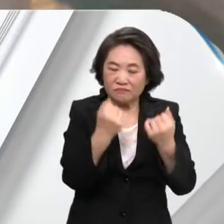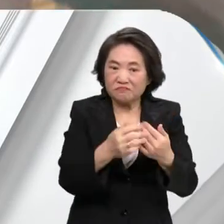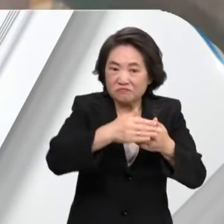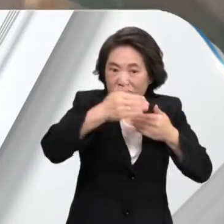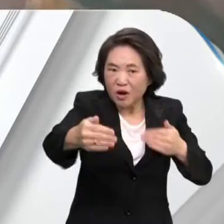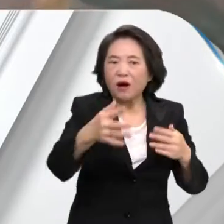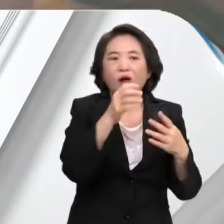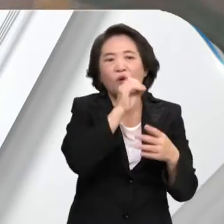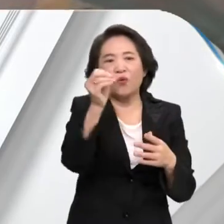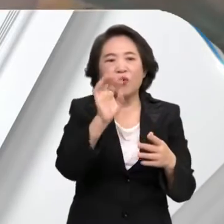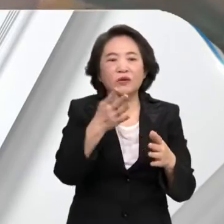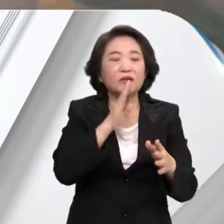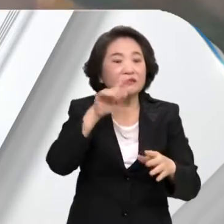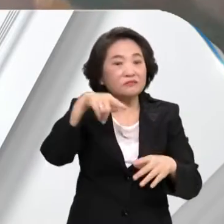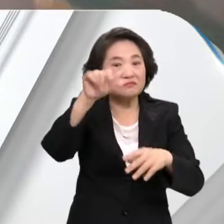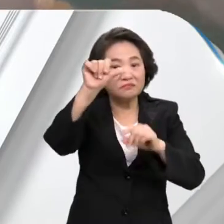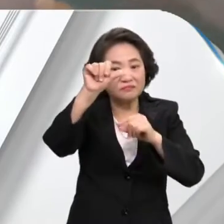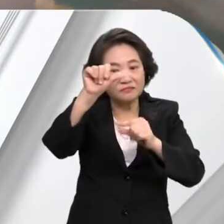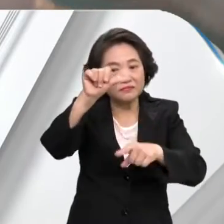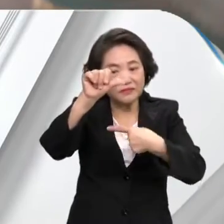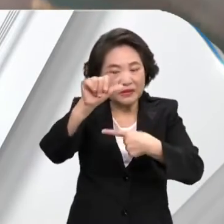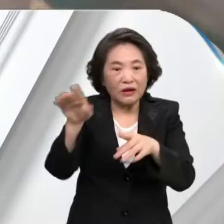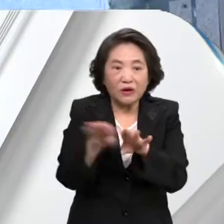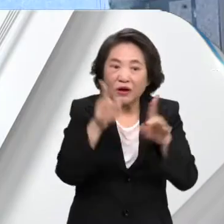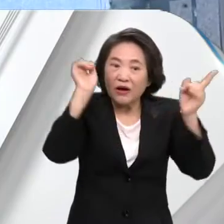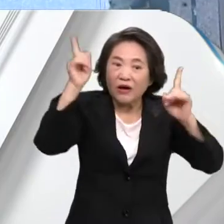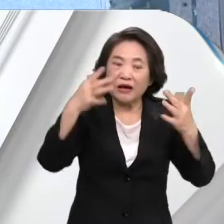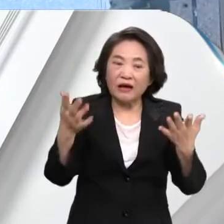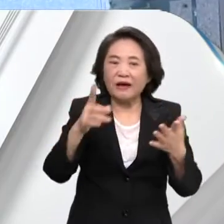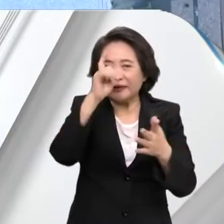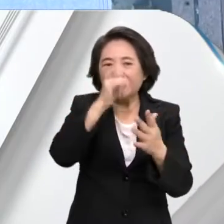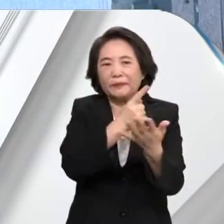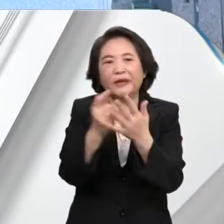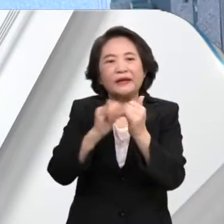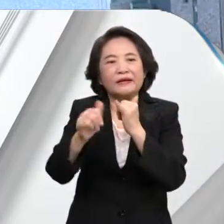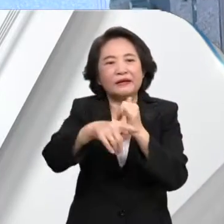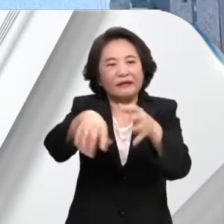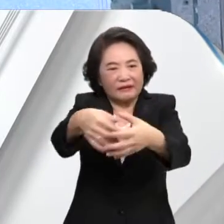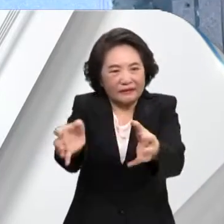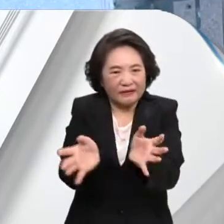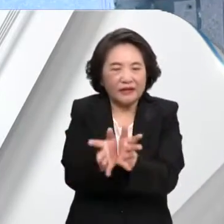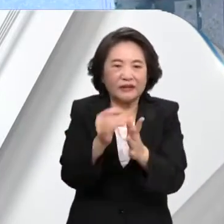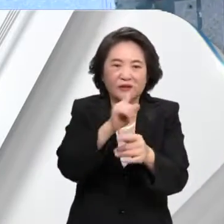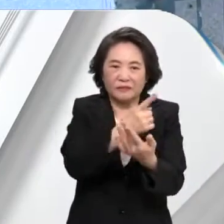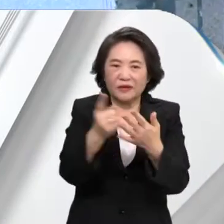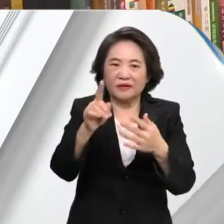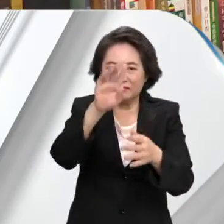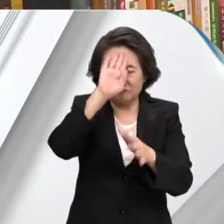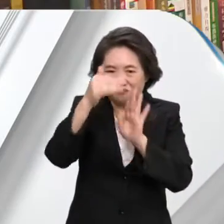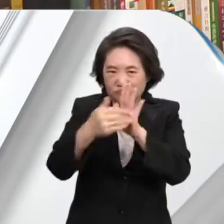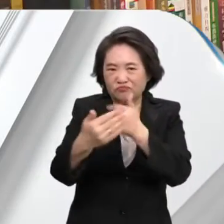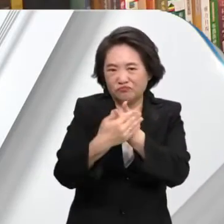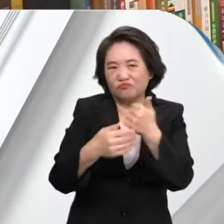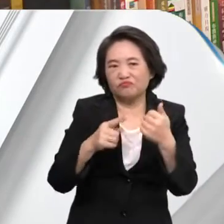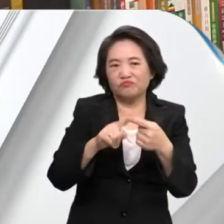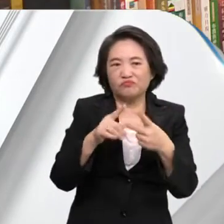离的业。不过沙里五二年甲还是要一面留言下，脚下做好今年的防疫工作。